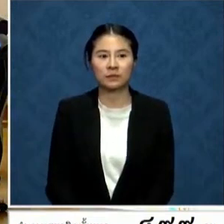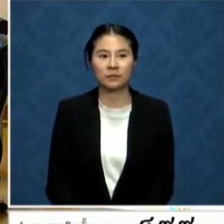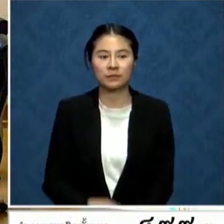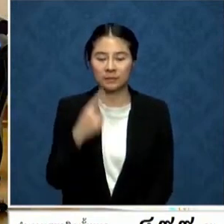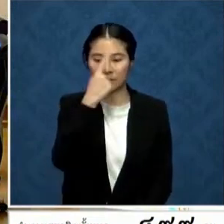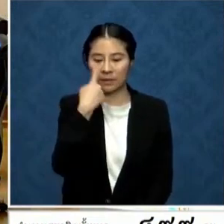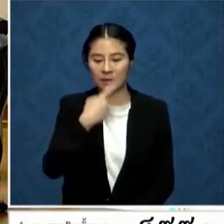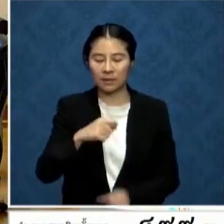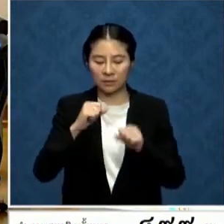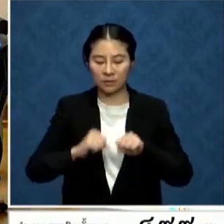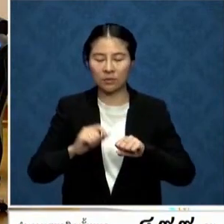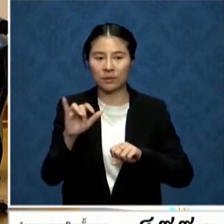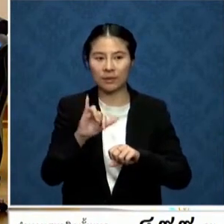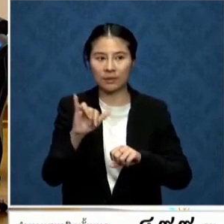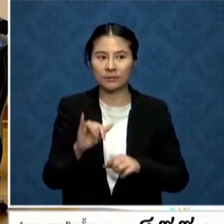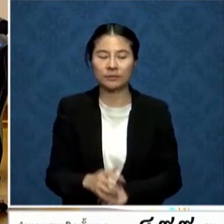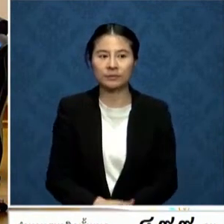ไม่ได้ลงมติม